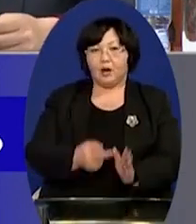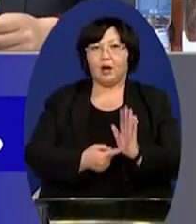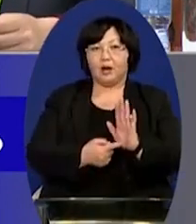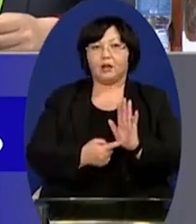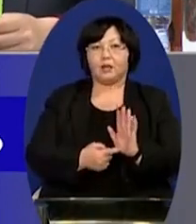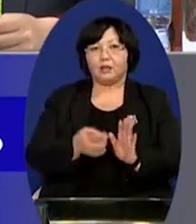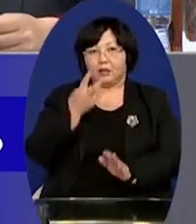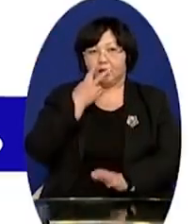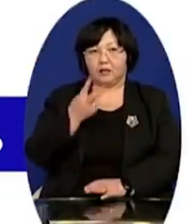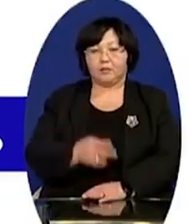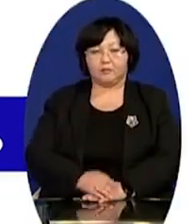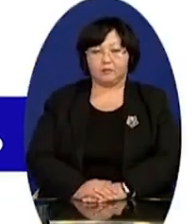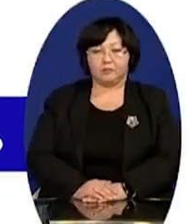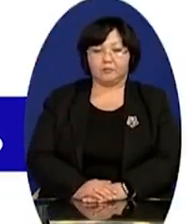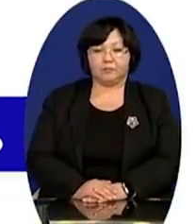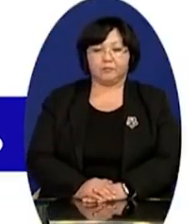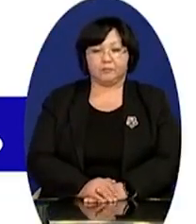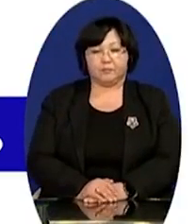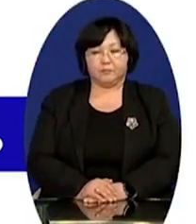төгчээрэй.